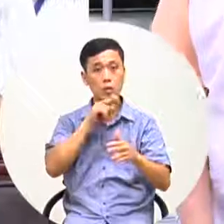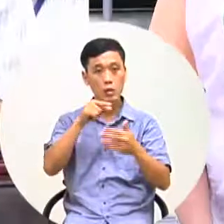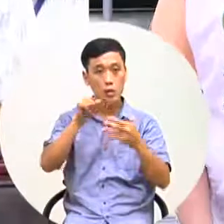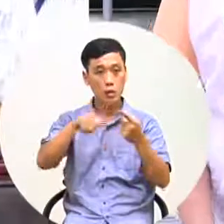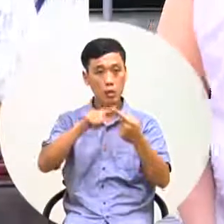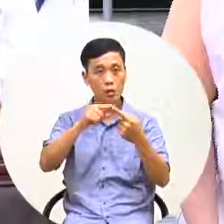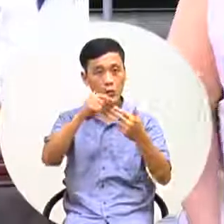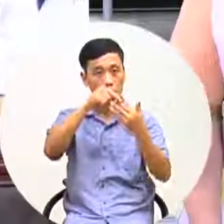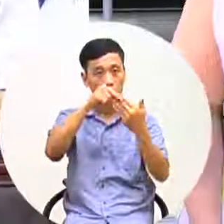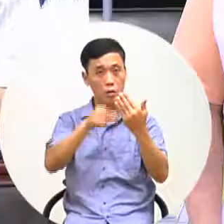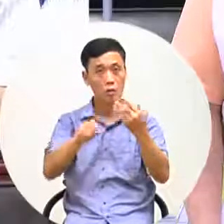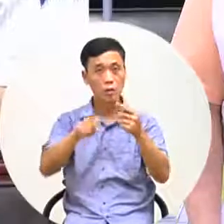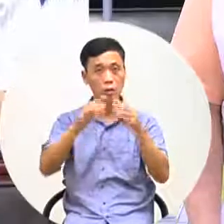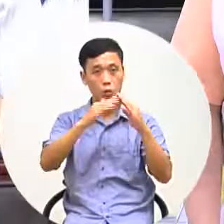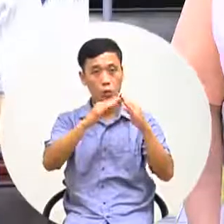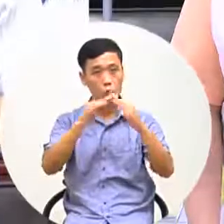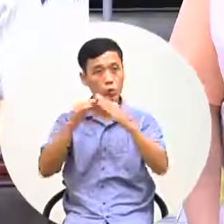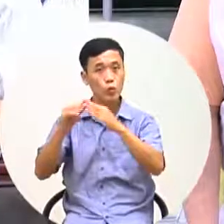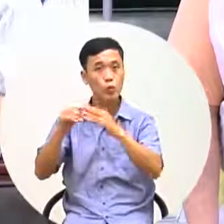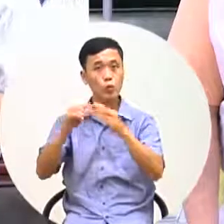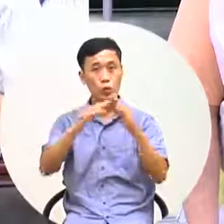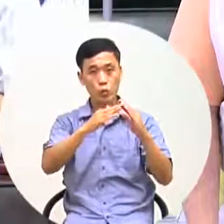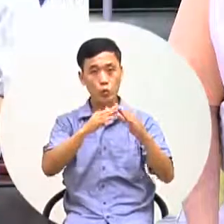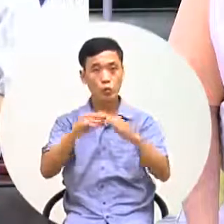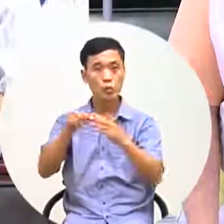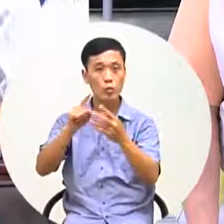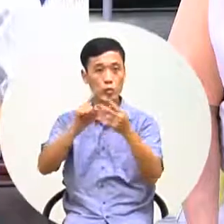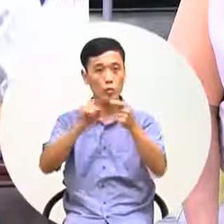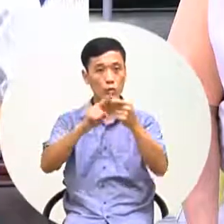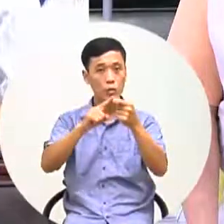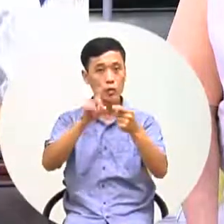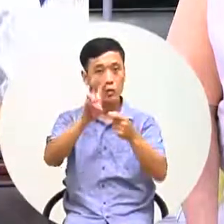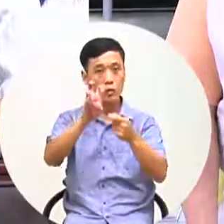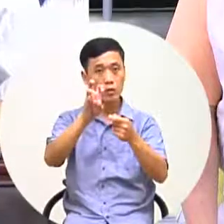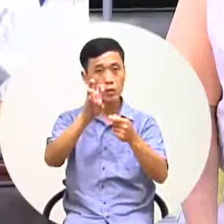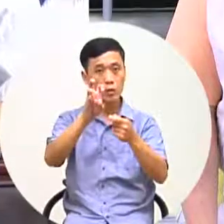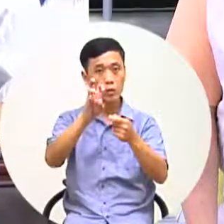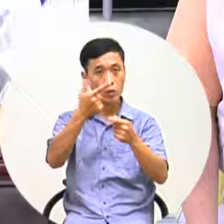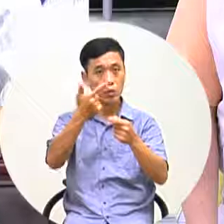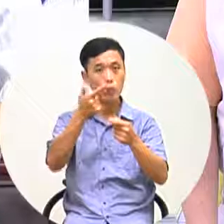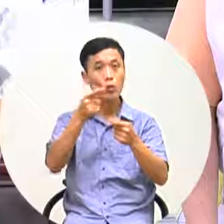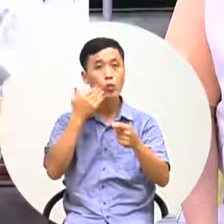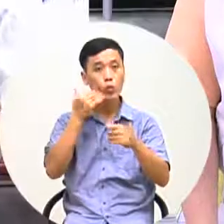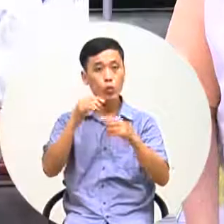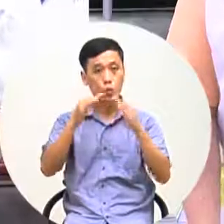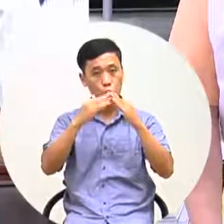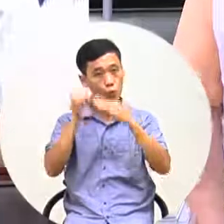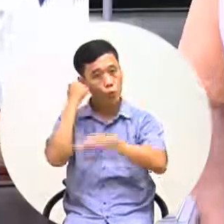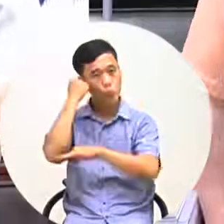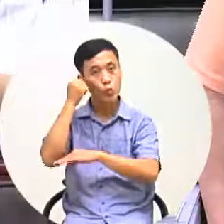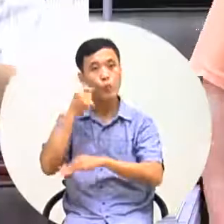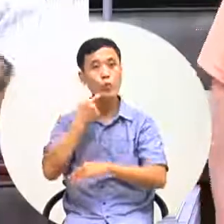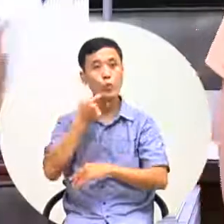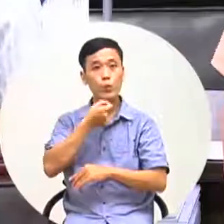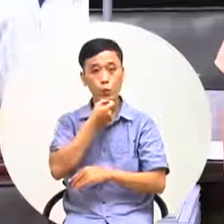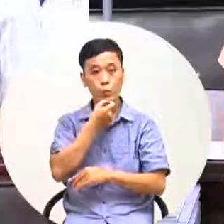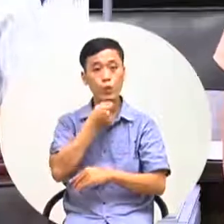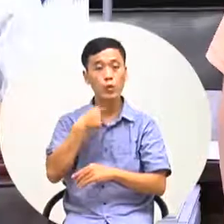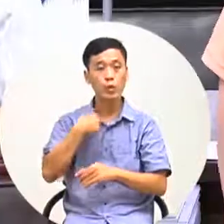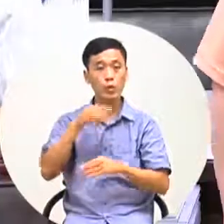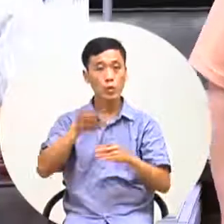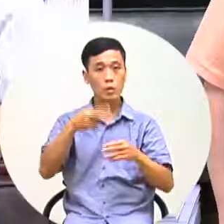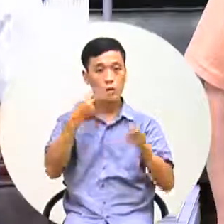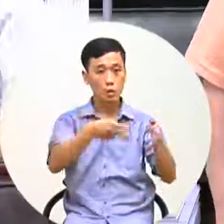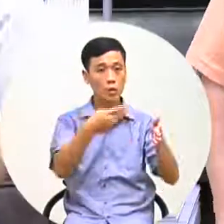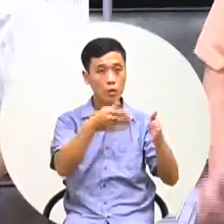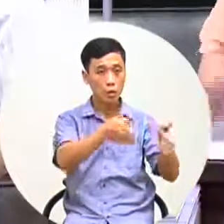啊，我相信那遐住户有愿意哦，这是一个足好的机会啦。啊，一部分阮会阁甲地主，阁甲迄个阮遐住户吼，大